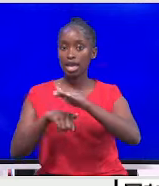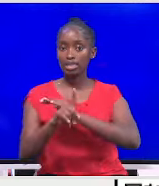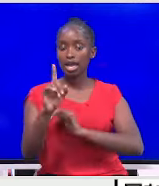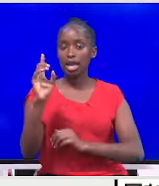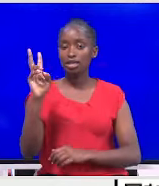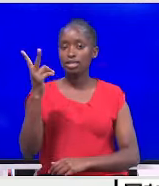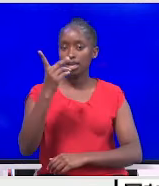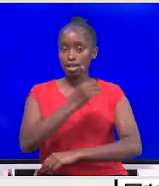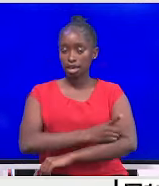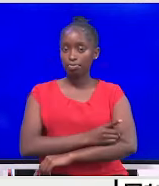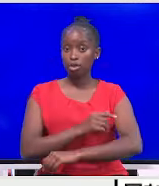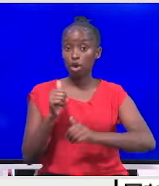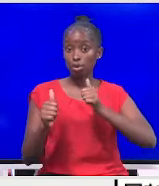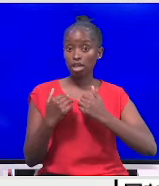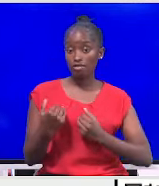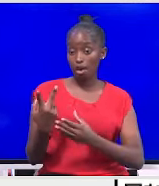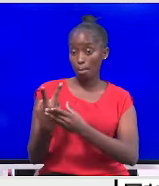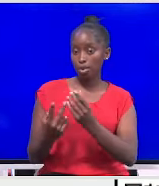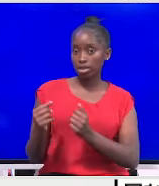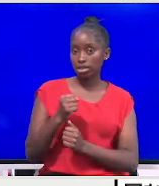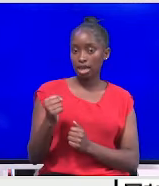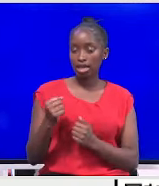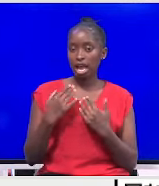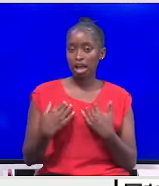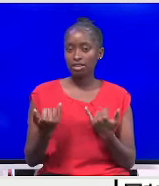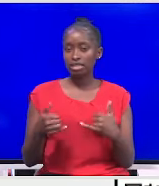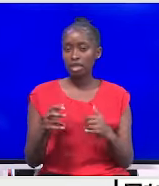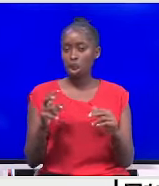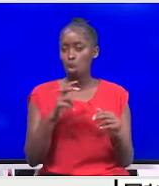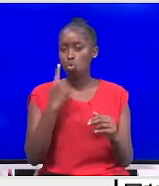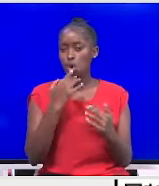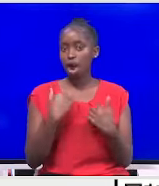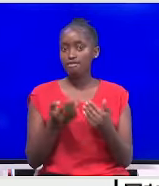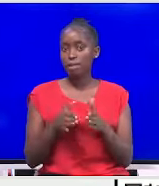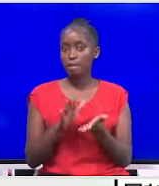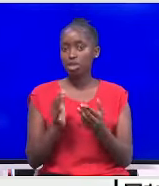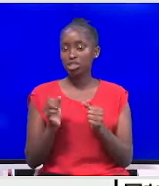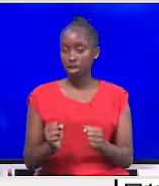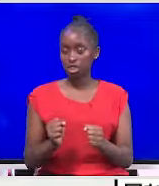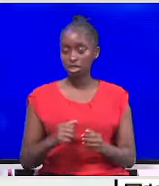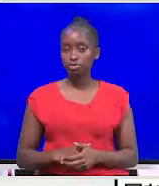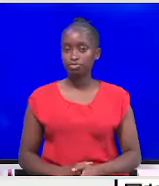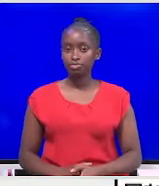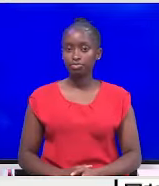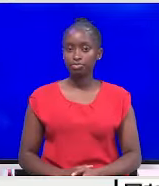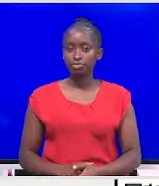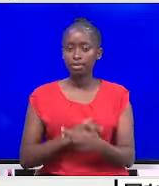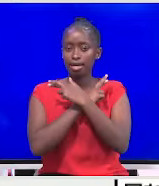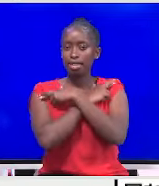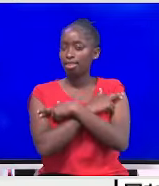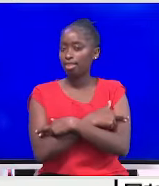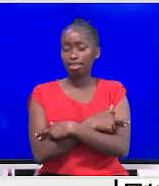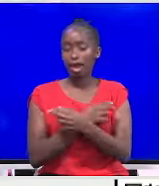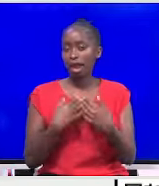ya pili, ambapo pande mbili zimepimana nguvu. Utulivu katika kaunti ya Meru bado